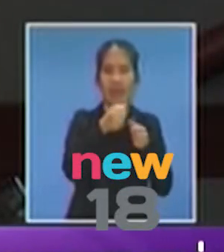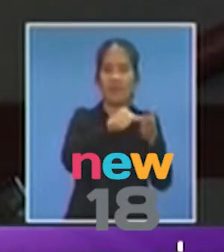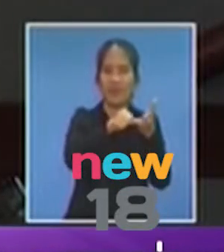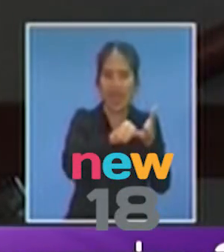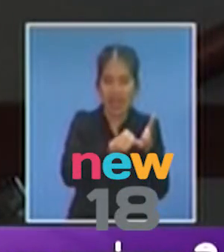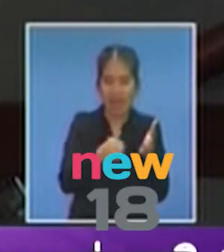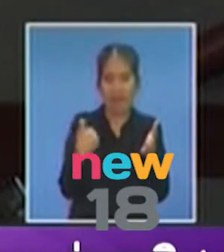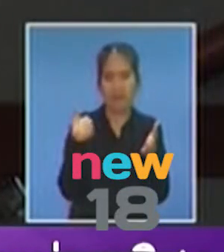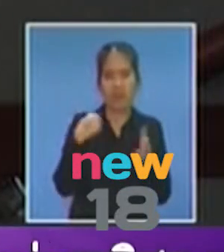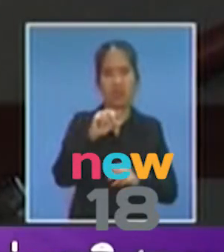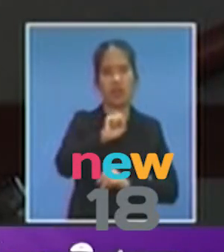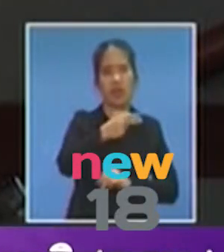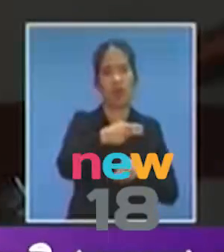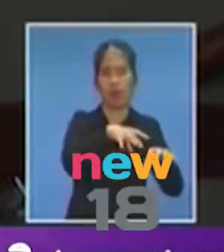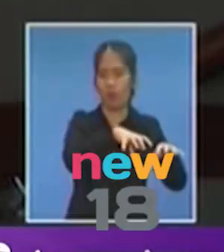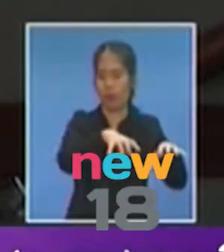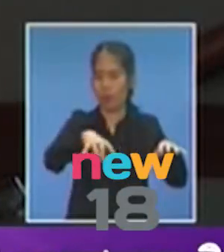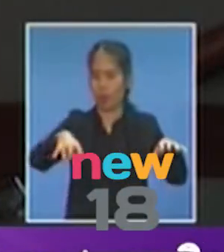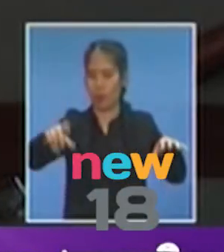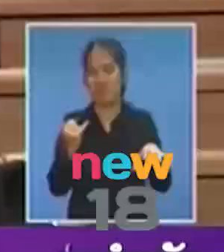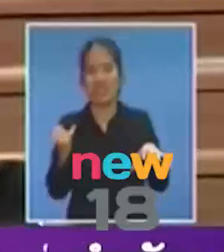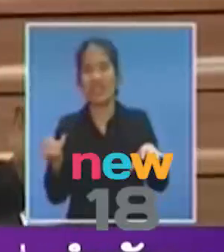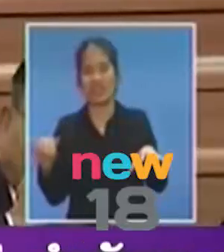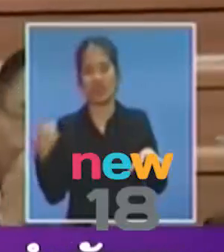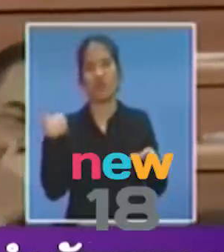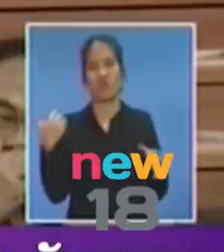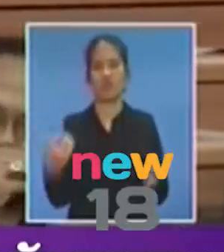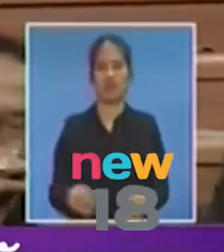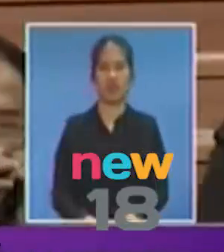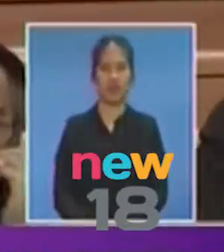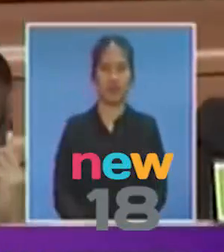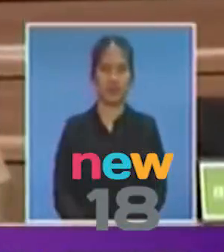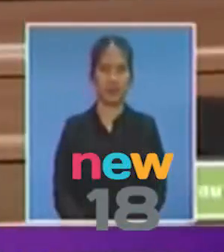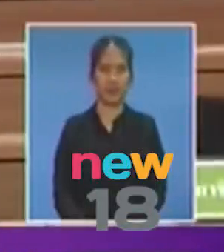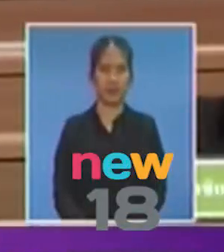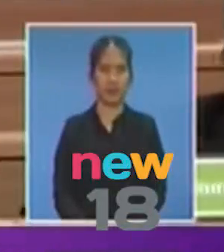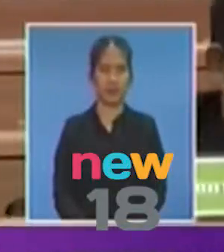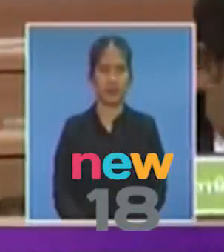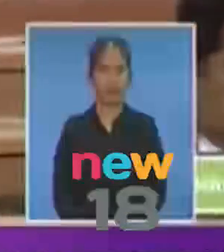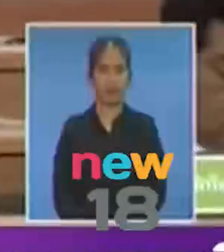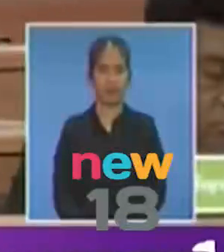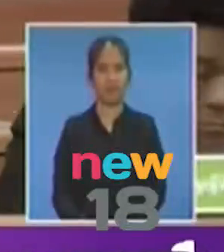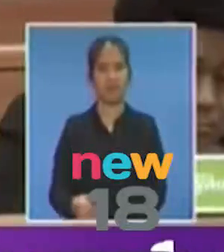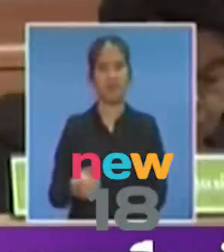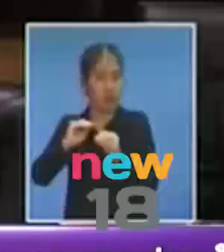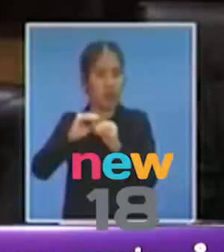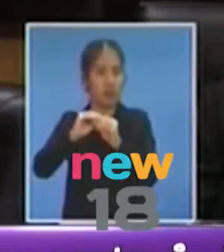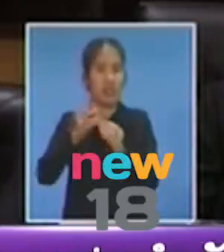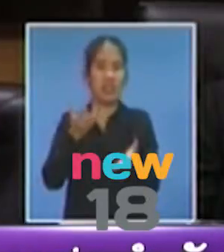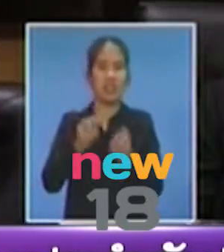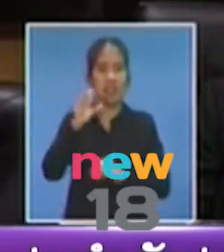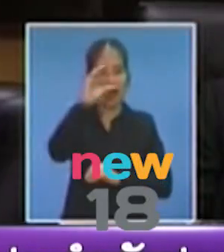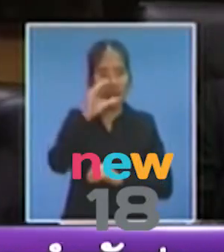นการปฏิรูประบบประกันคุณภาพการศึกษาและการทำผิดเกี่ยวกับคอมพิวเตอร์